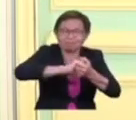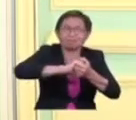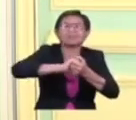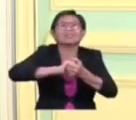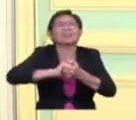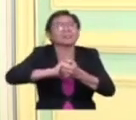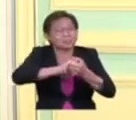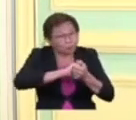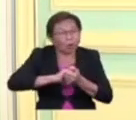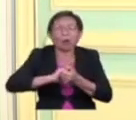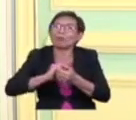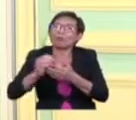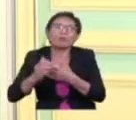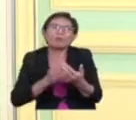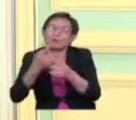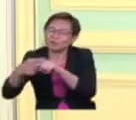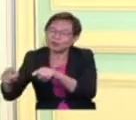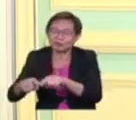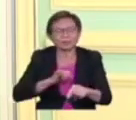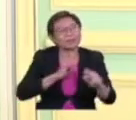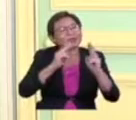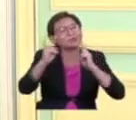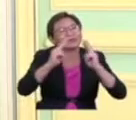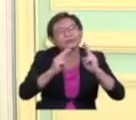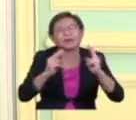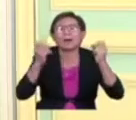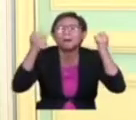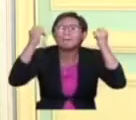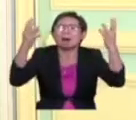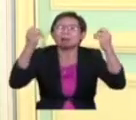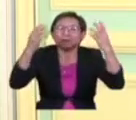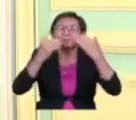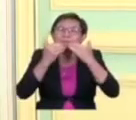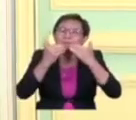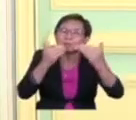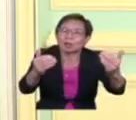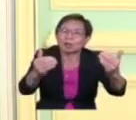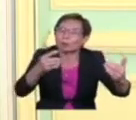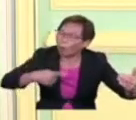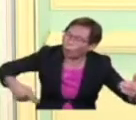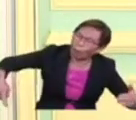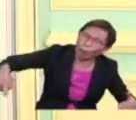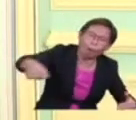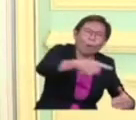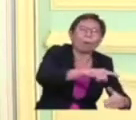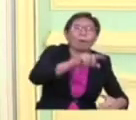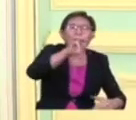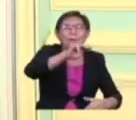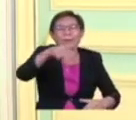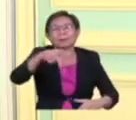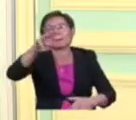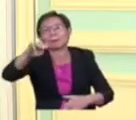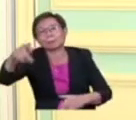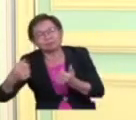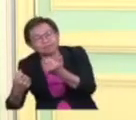perbedaan Saya mengucapkan setinggi-tinggi terima kasih pada setiap hal yg paling menyang